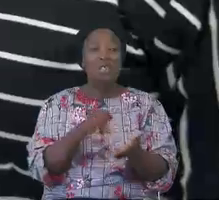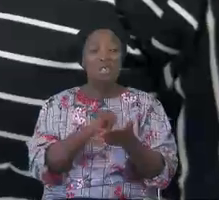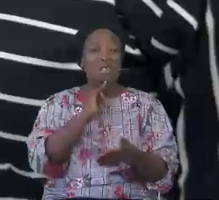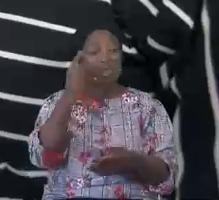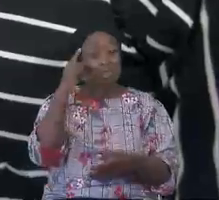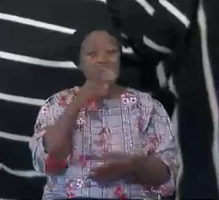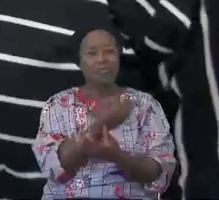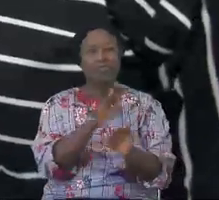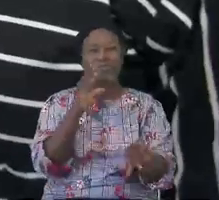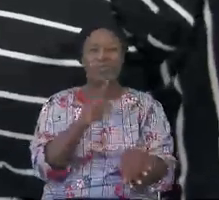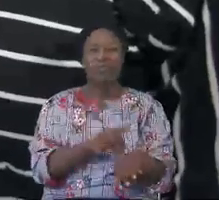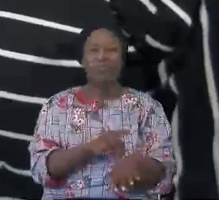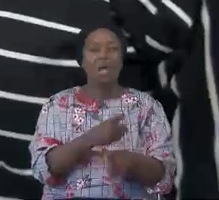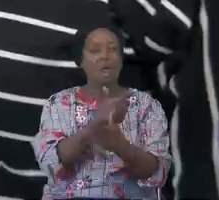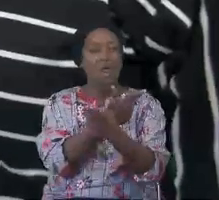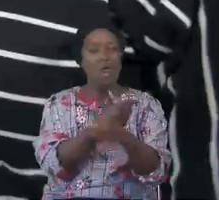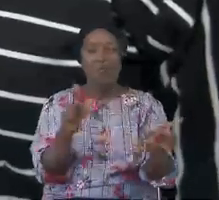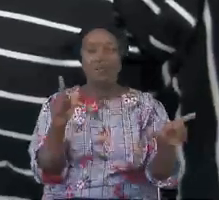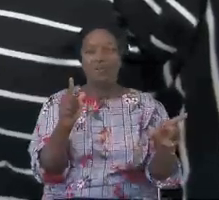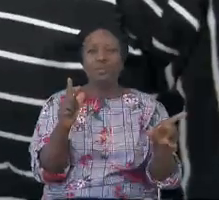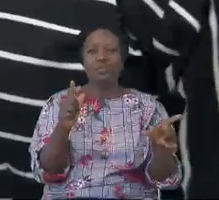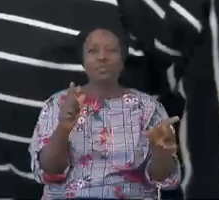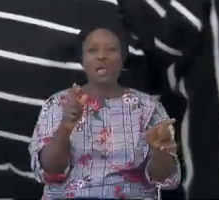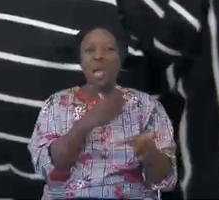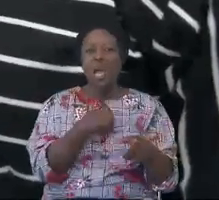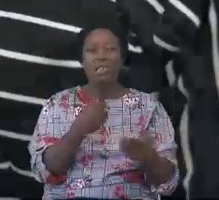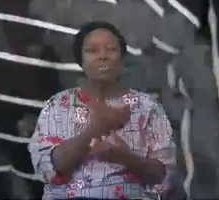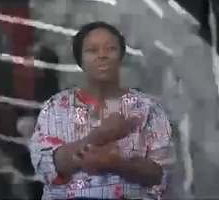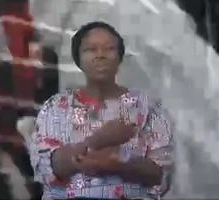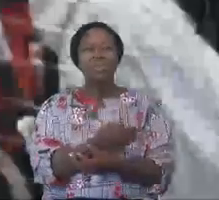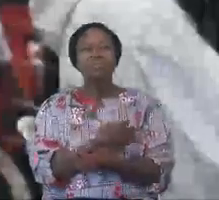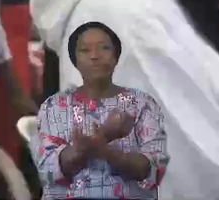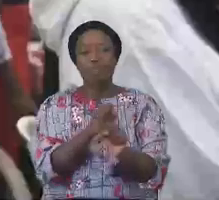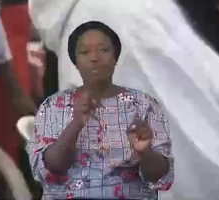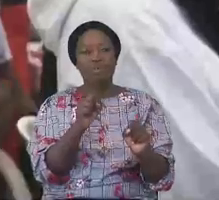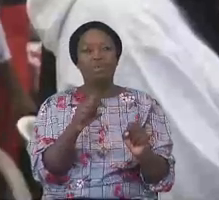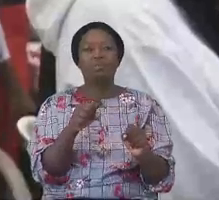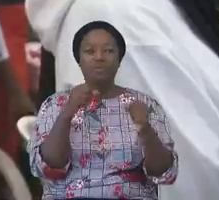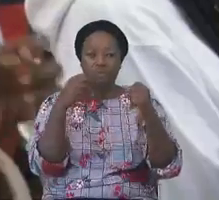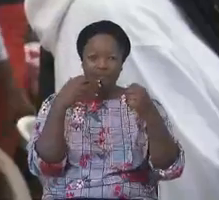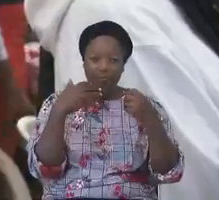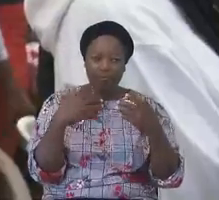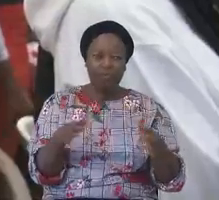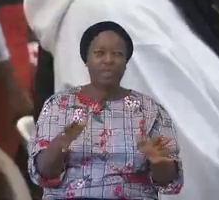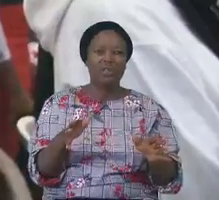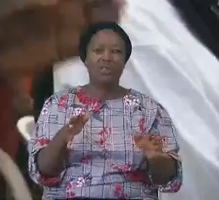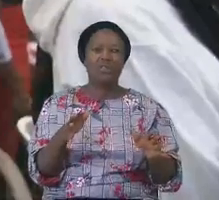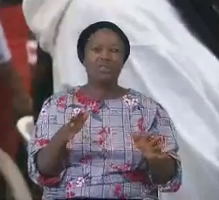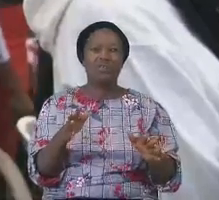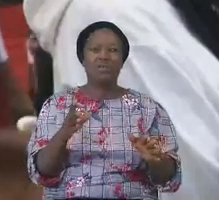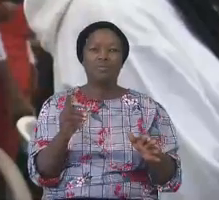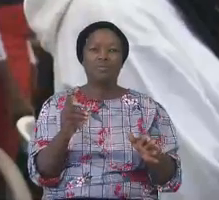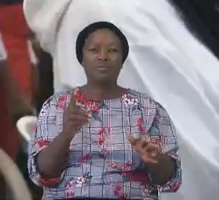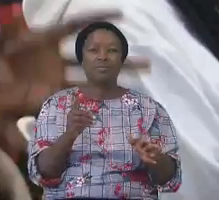tout fait. Tout ce qui doit être fait pour ta liberté, pour ta libération et pour